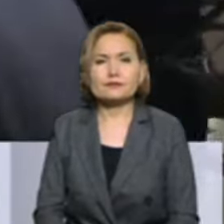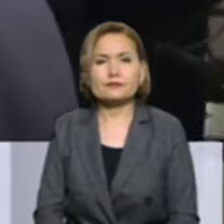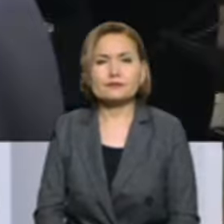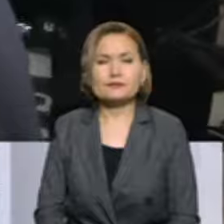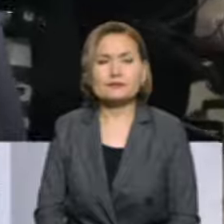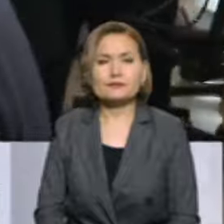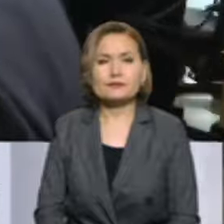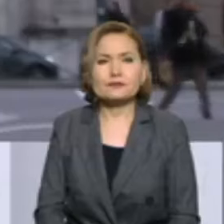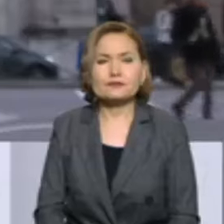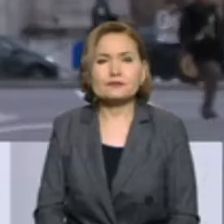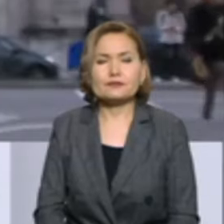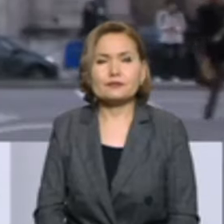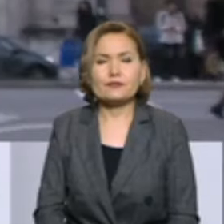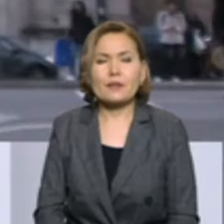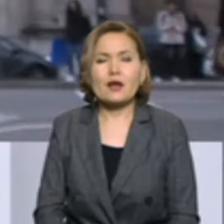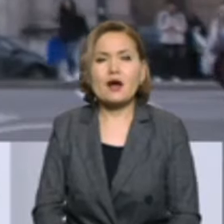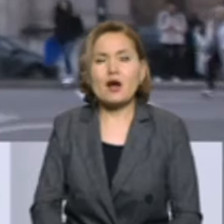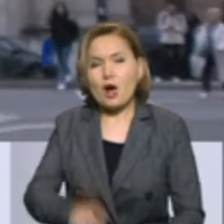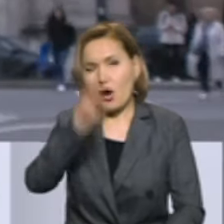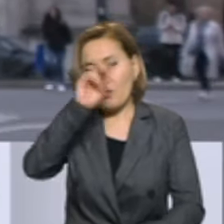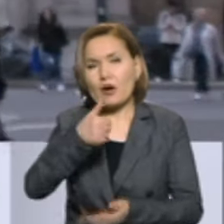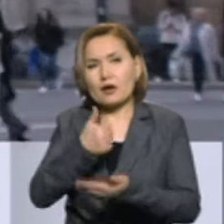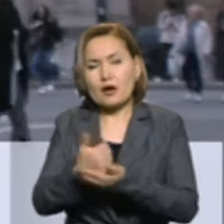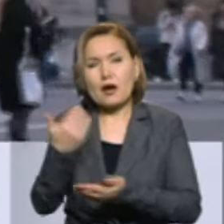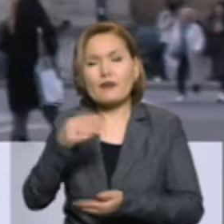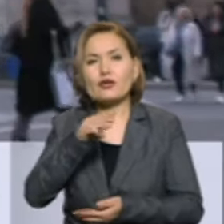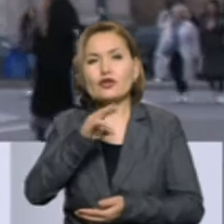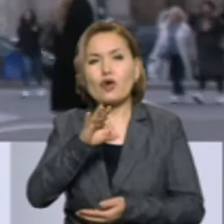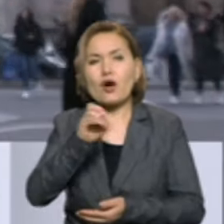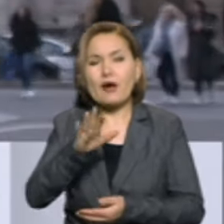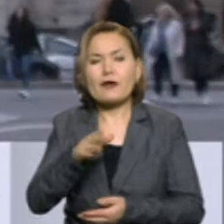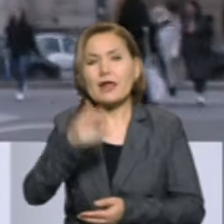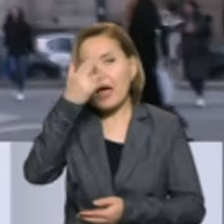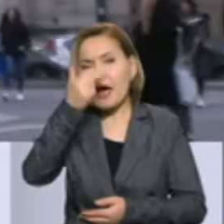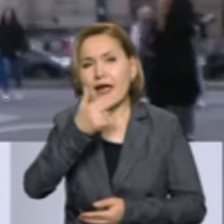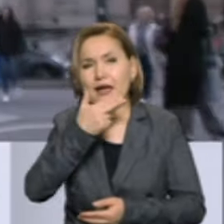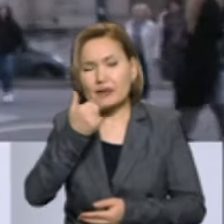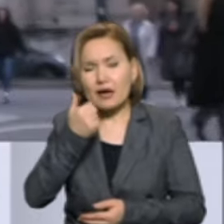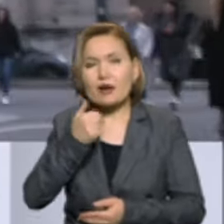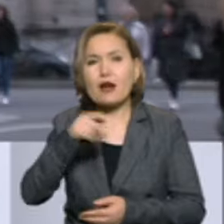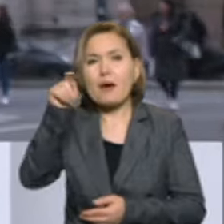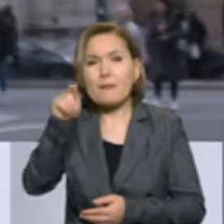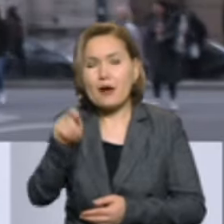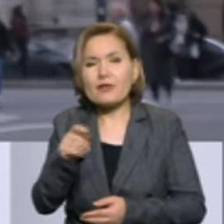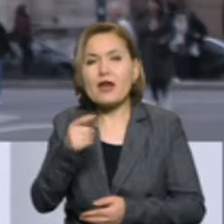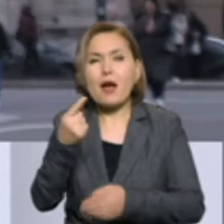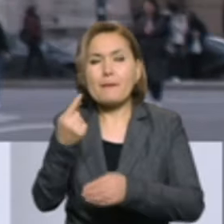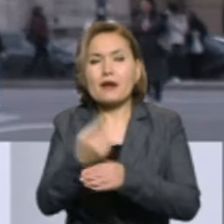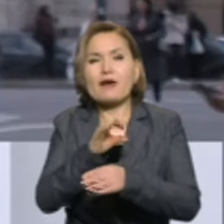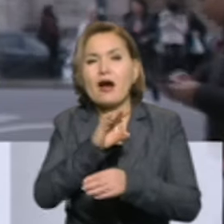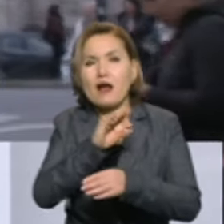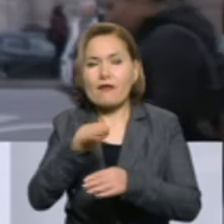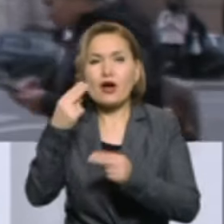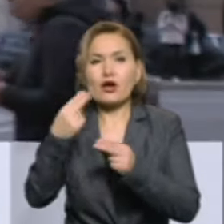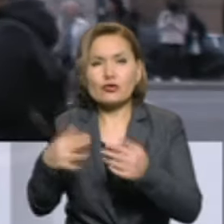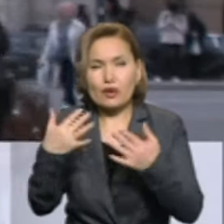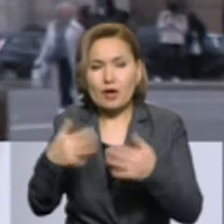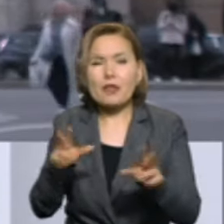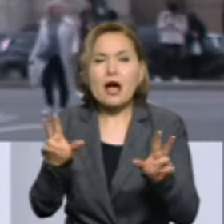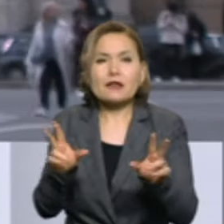Very good. Осылайша мемлекет басшысы Қасым Жомарт Тоқаевтың Италияға жасаған алғашқы ресми сапары тәмам,